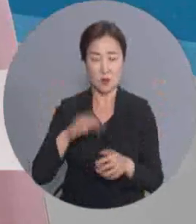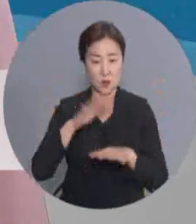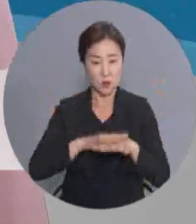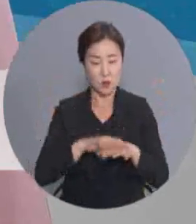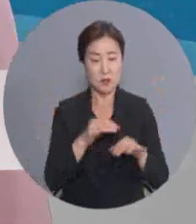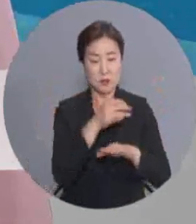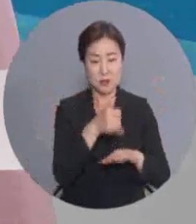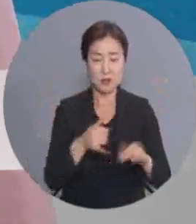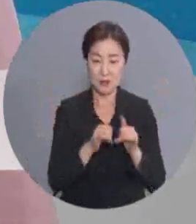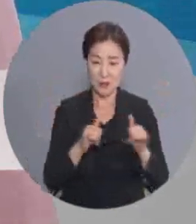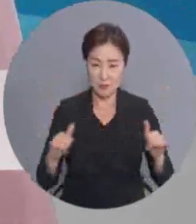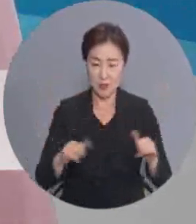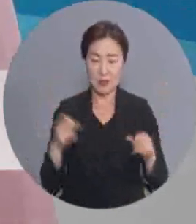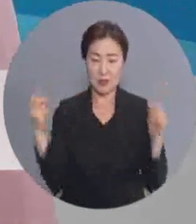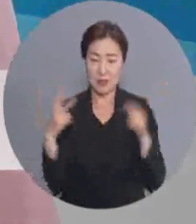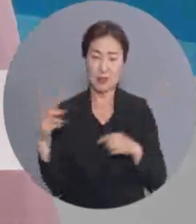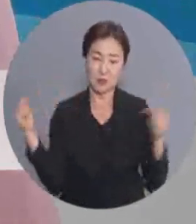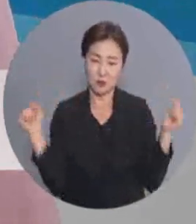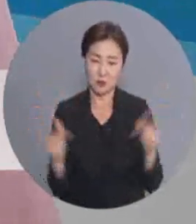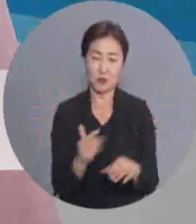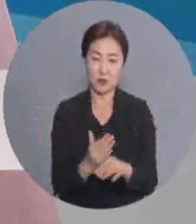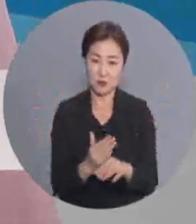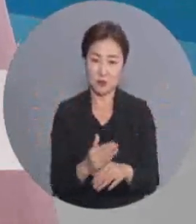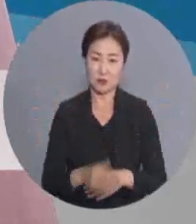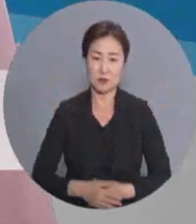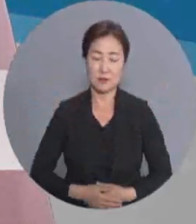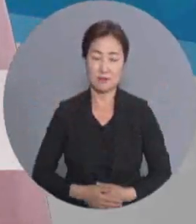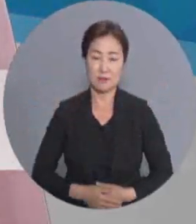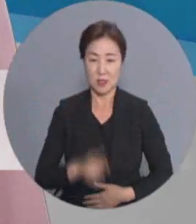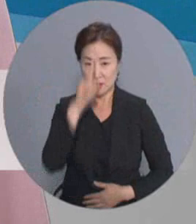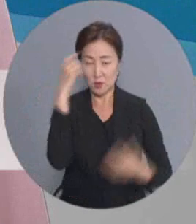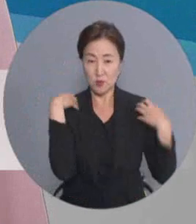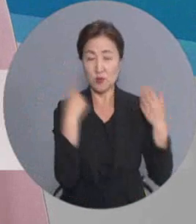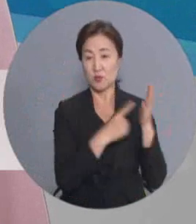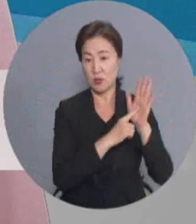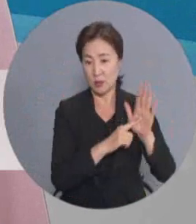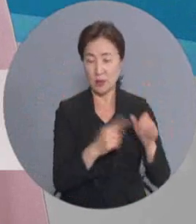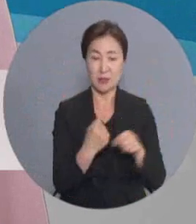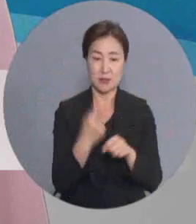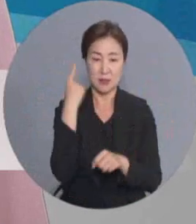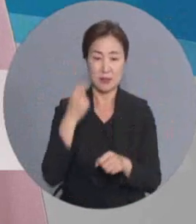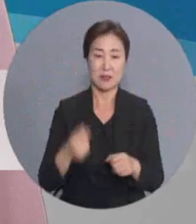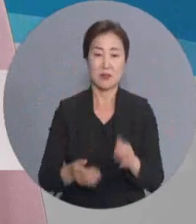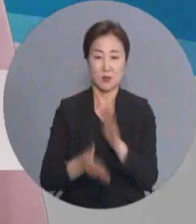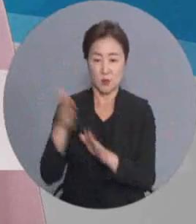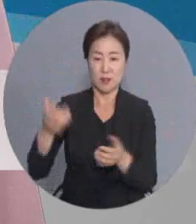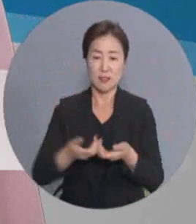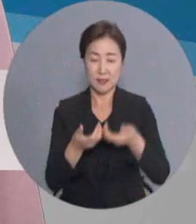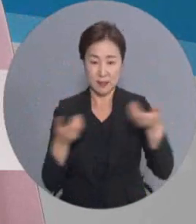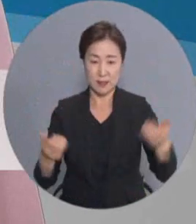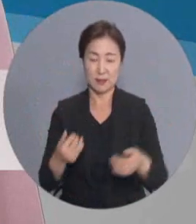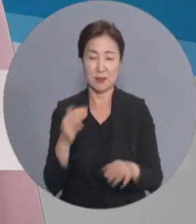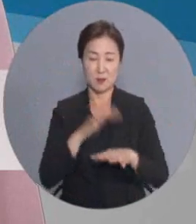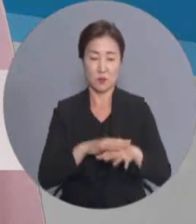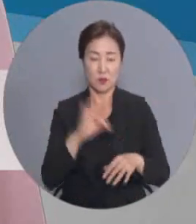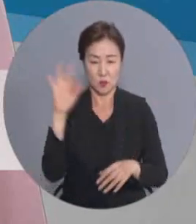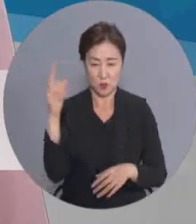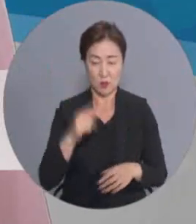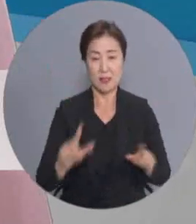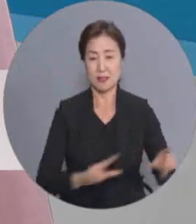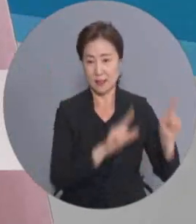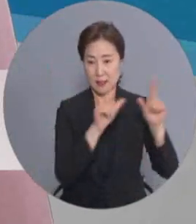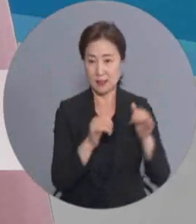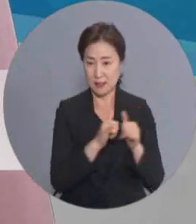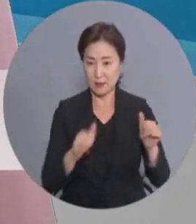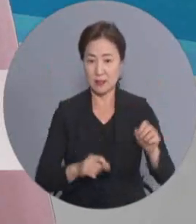수가 다시 줄고 있습니다 농림 축산 식품 무등에 따르면 지난해 도시를 떠나 농어촌에 정착해 살기 시작한 사람들은